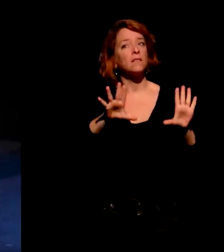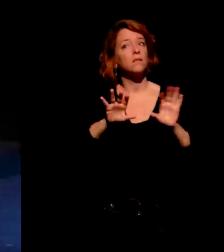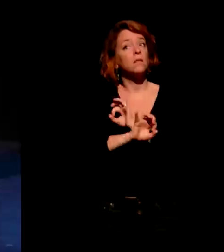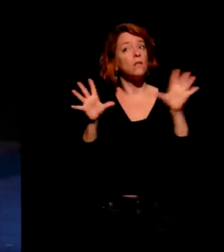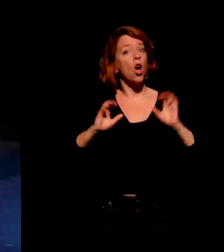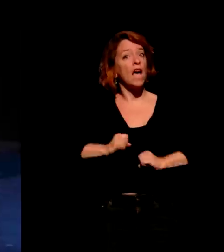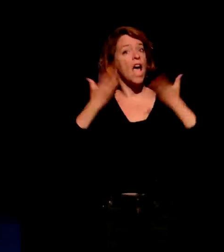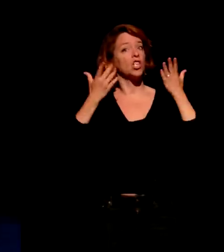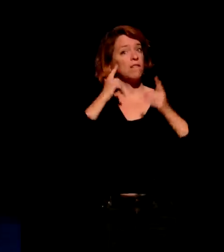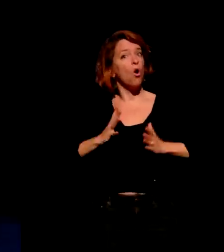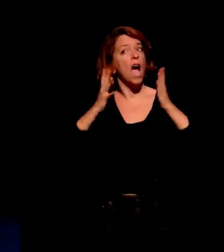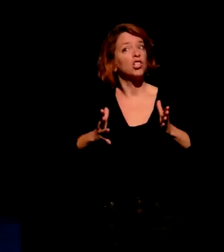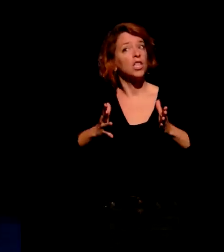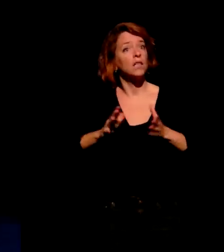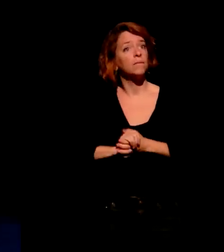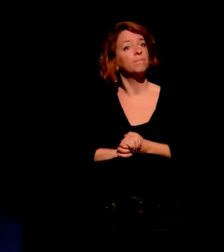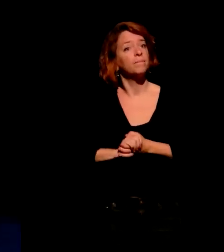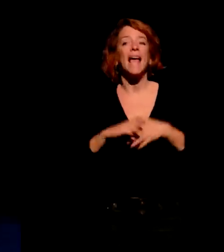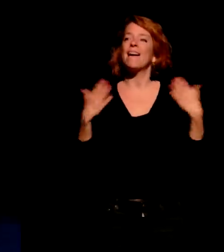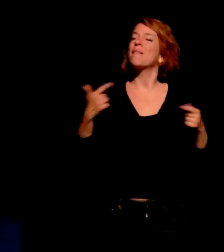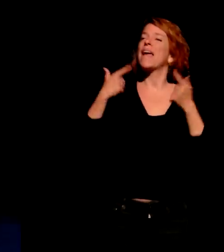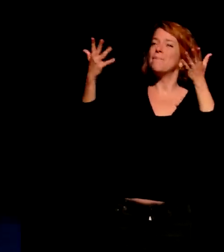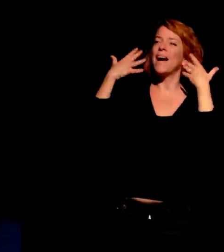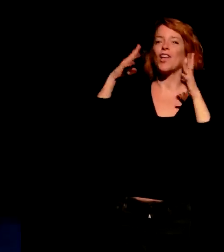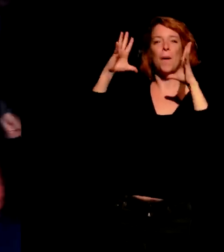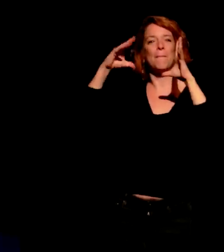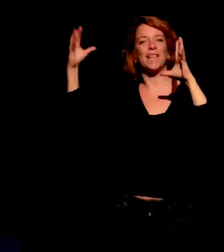réagir? Et maintenant, le printemps qui avait disparu...